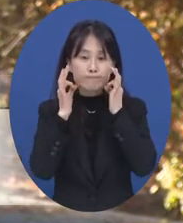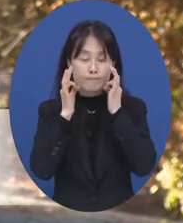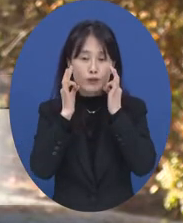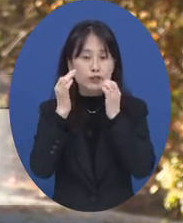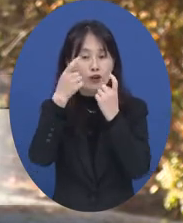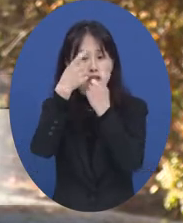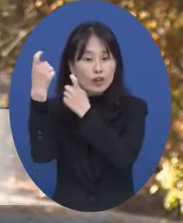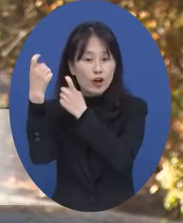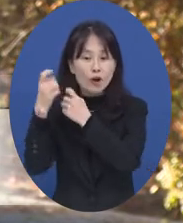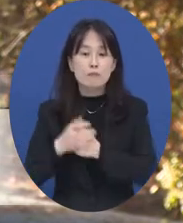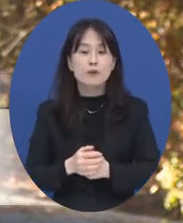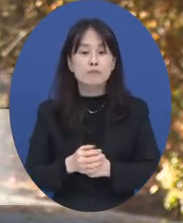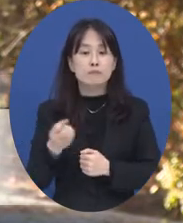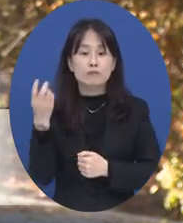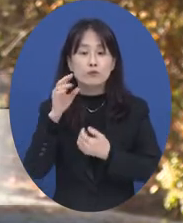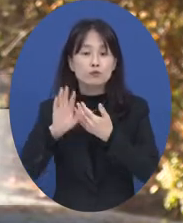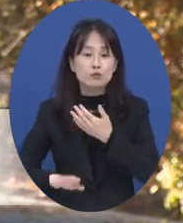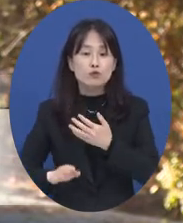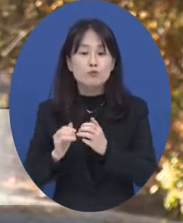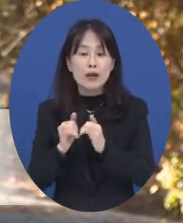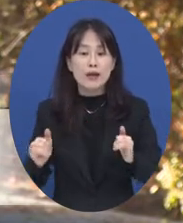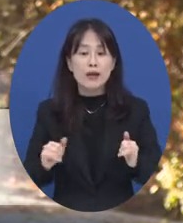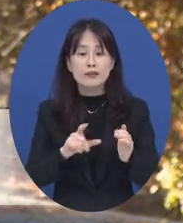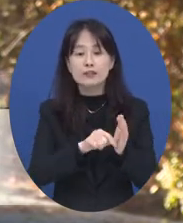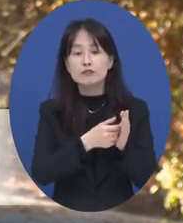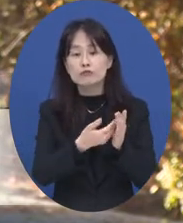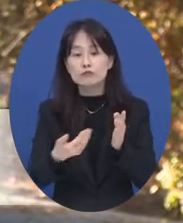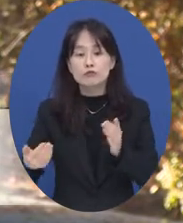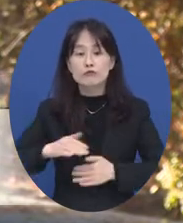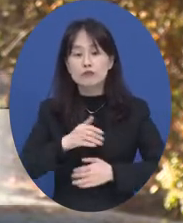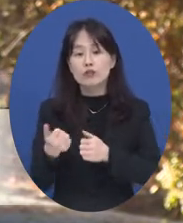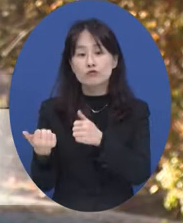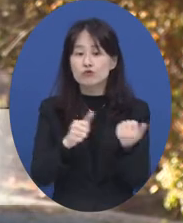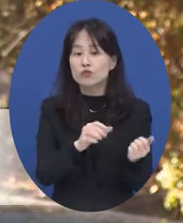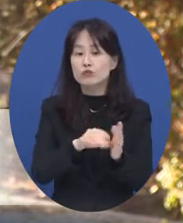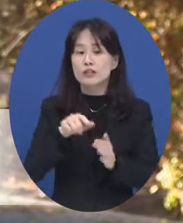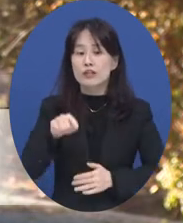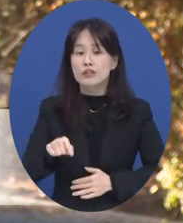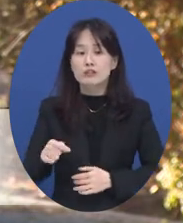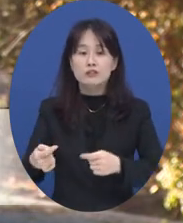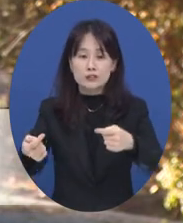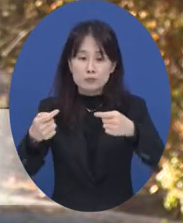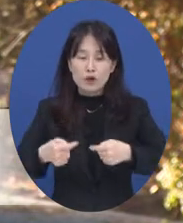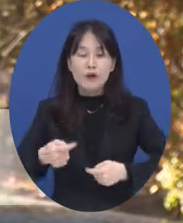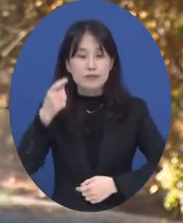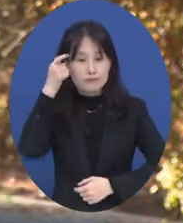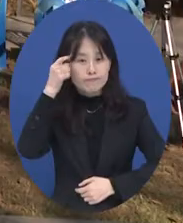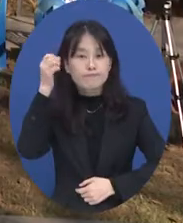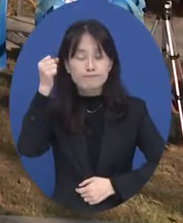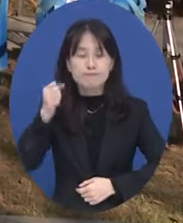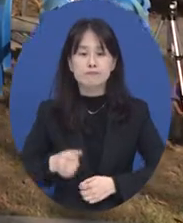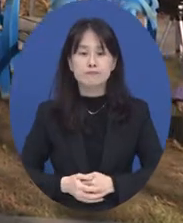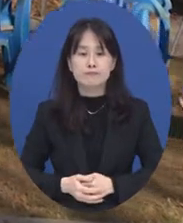또 후배들이 세월이 지나서 우리가 떠났을 때이 자리를 지켜줄 거라고 생각을 하고 있습니다.